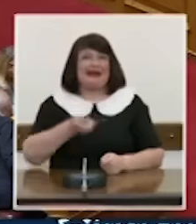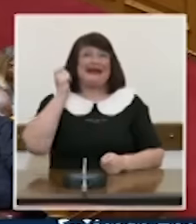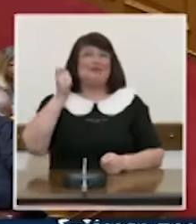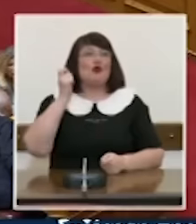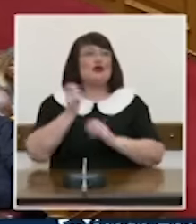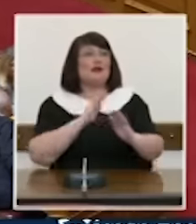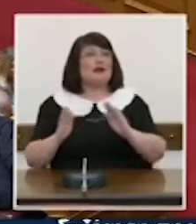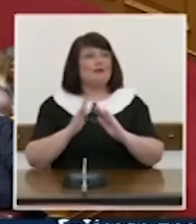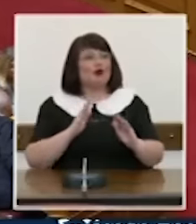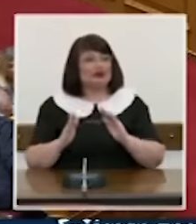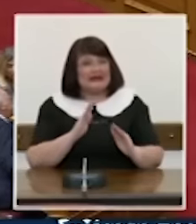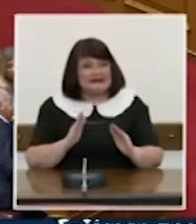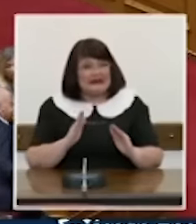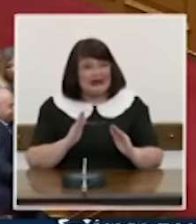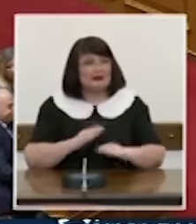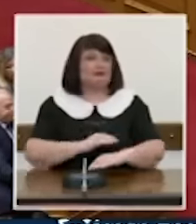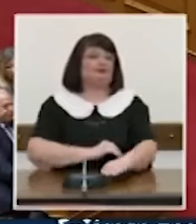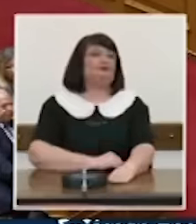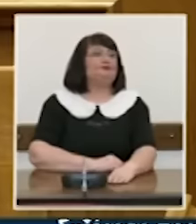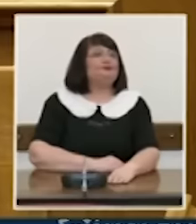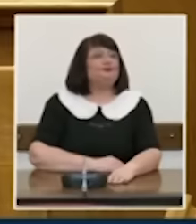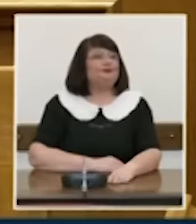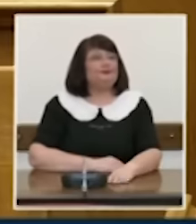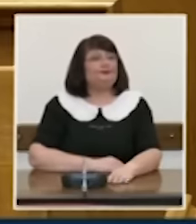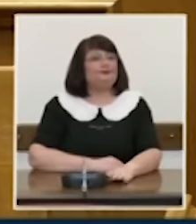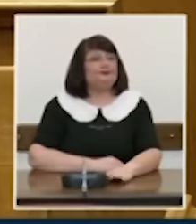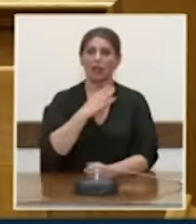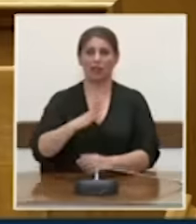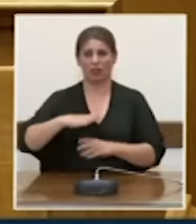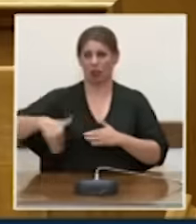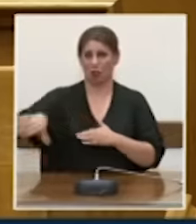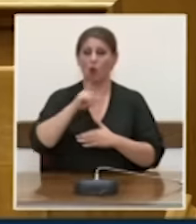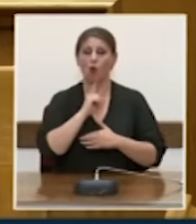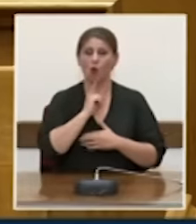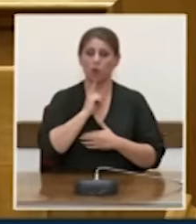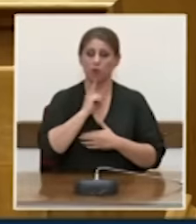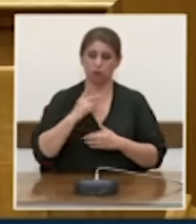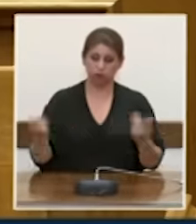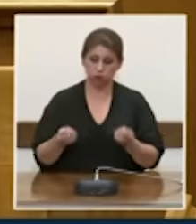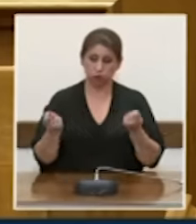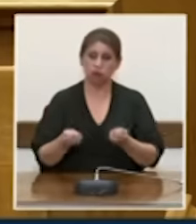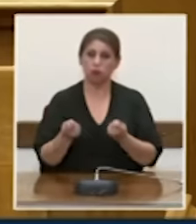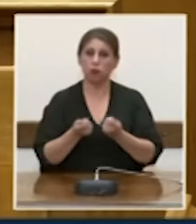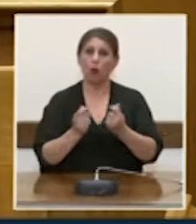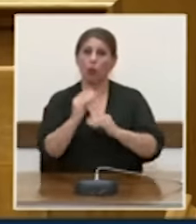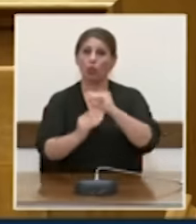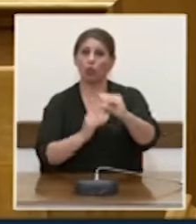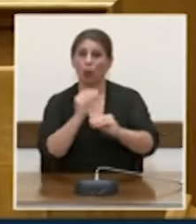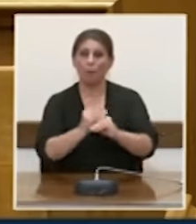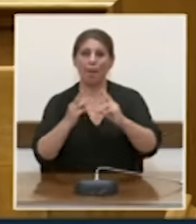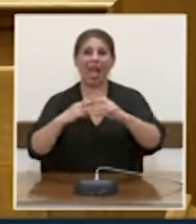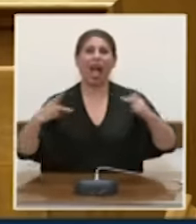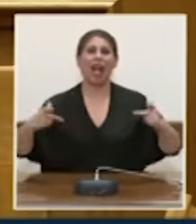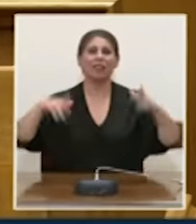προστασίας που έχει ανάγκη ο λαός μας, όπως είναι τα αντιπλημμυρικά. Πρόσφατα μάλιστα αφαιρέσατε από τις χρηματοδοτήσεις του